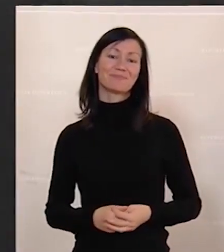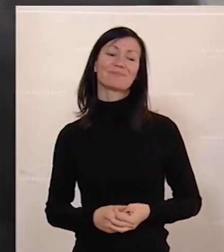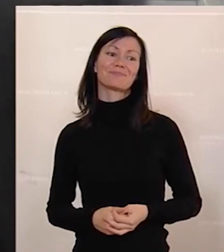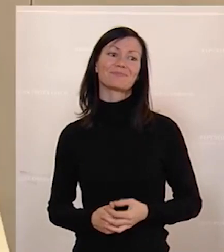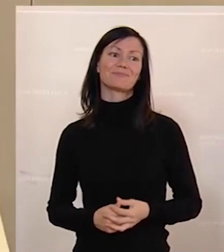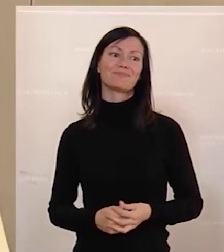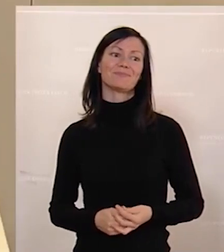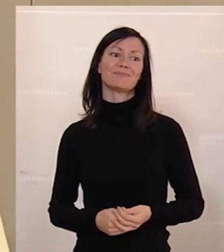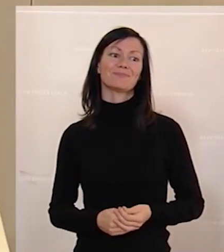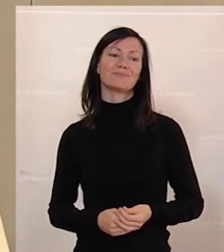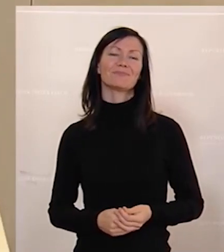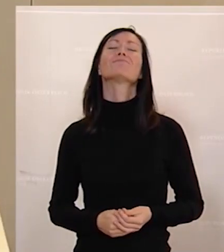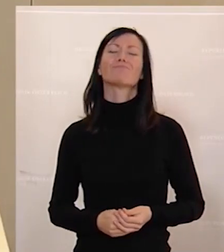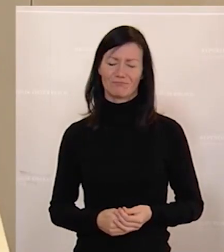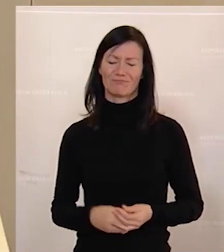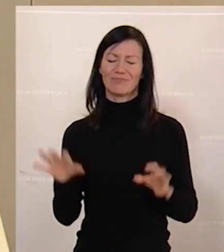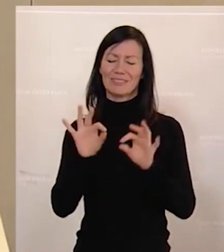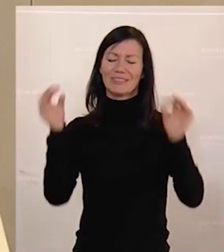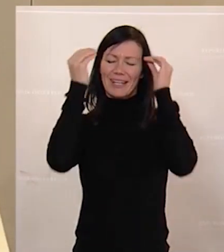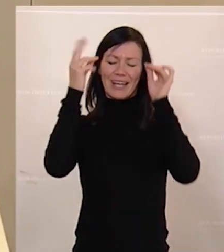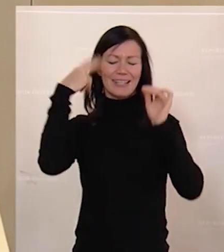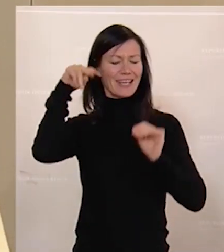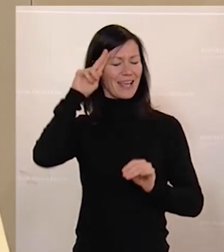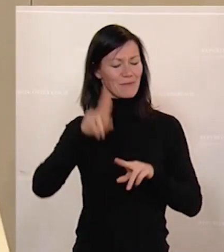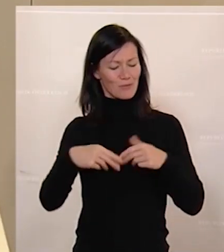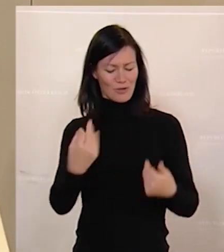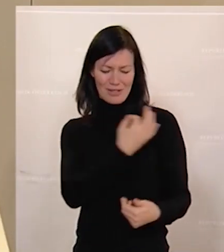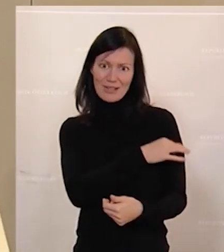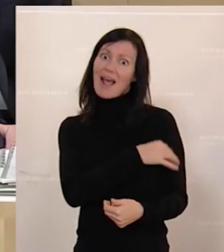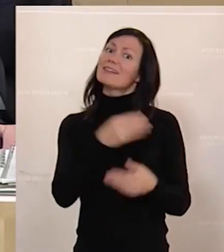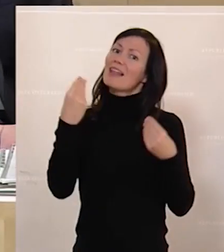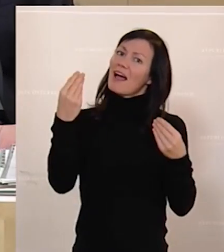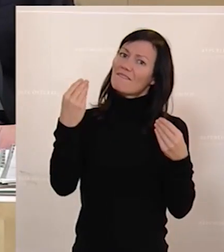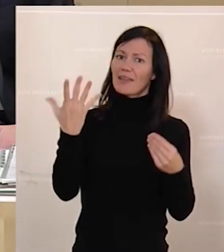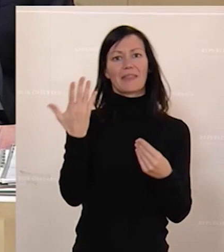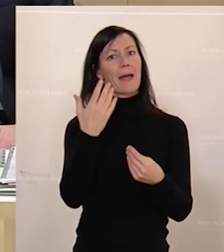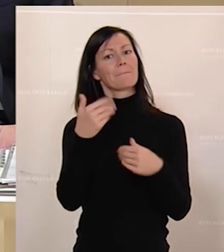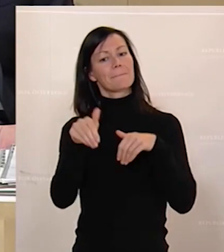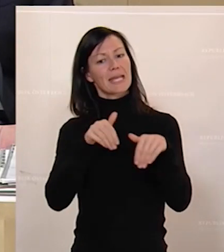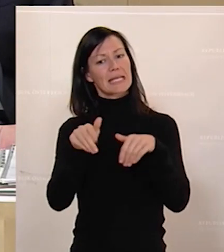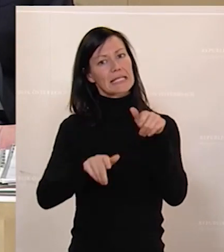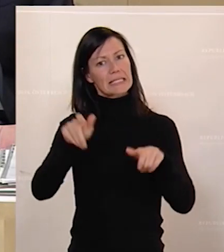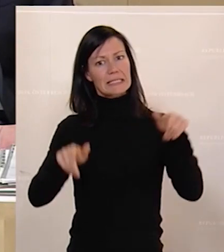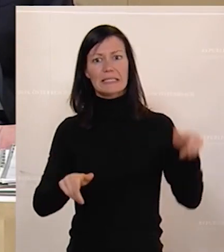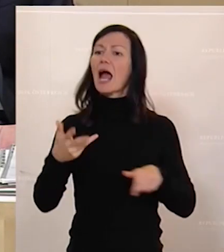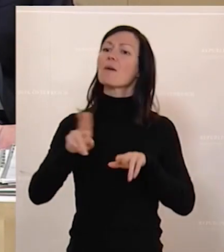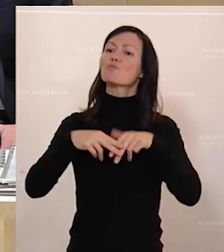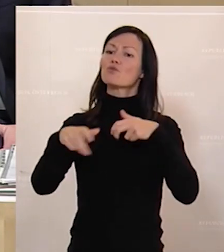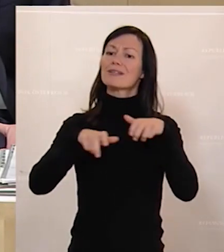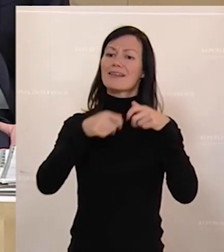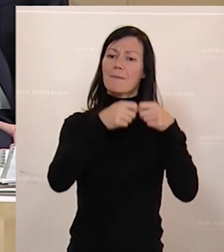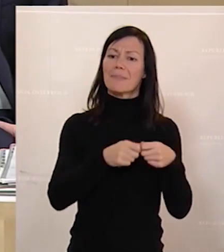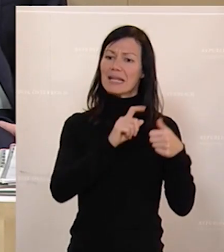Also, sehr geehrter Herr Bundeskanzler, werte Minister, werte Mitglieder der Bundesregierung,